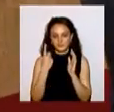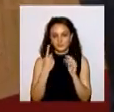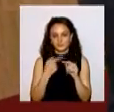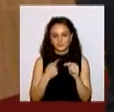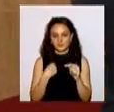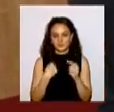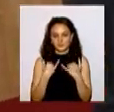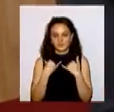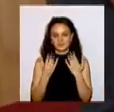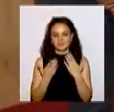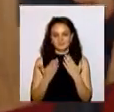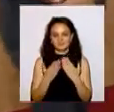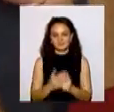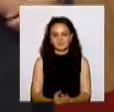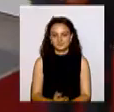არის.